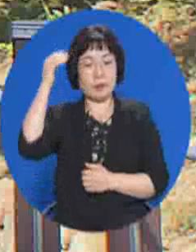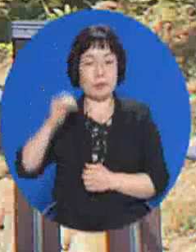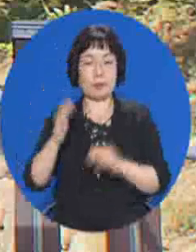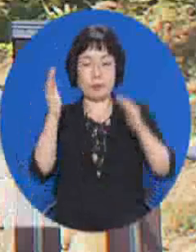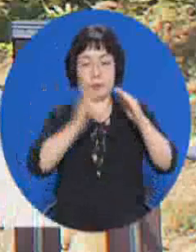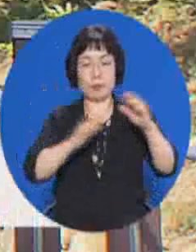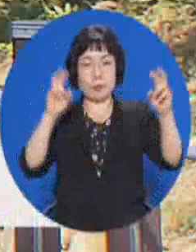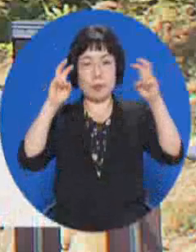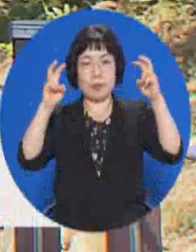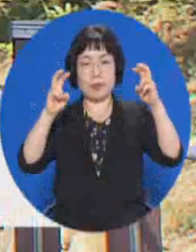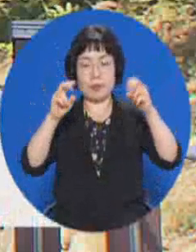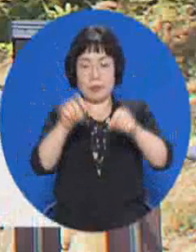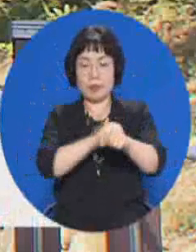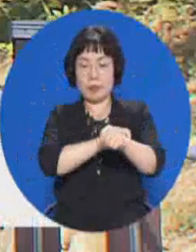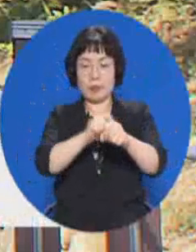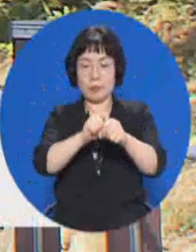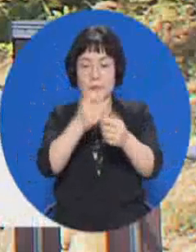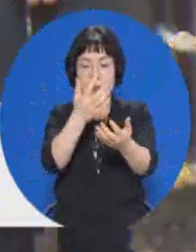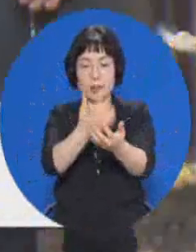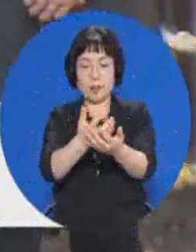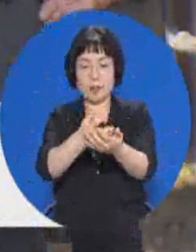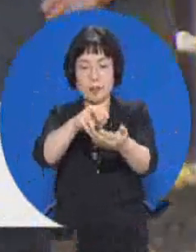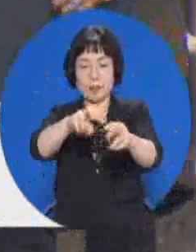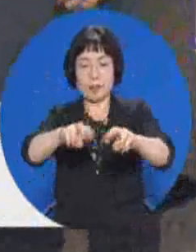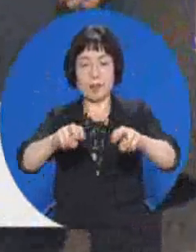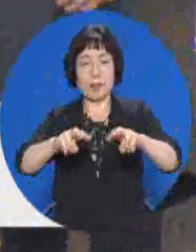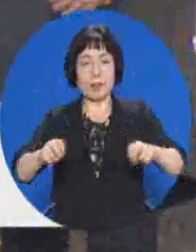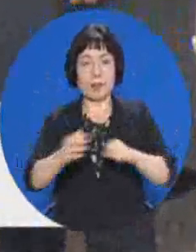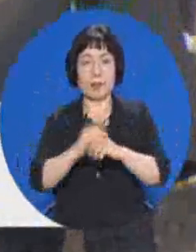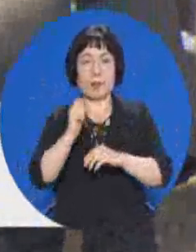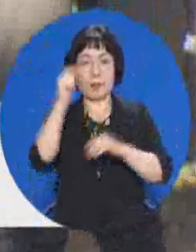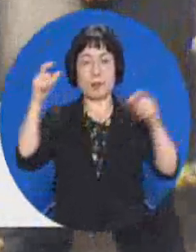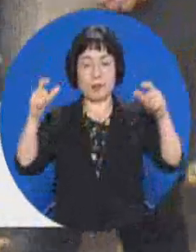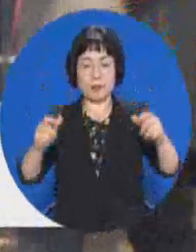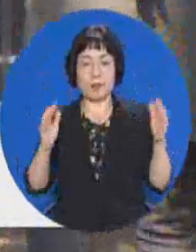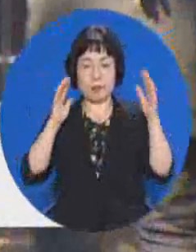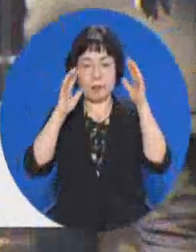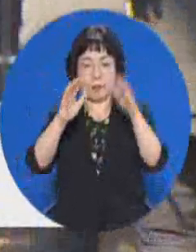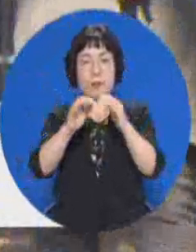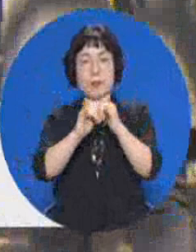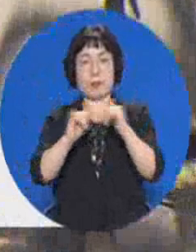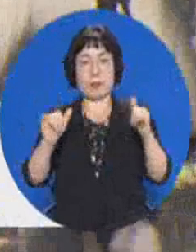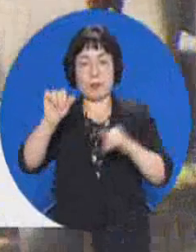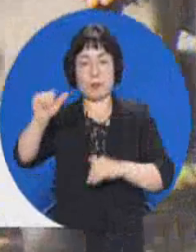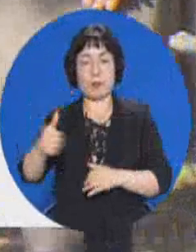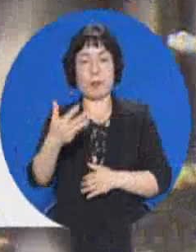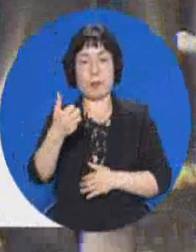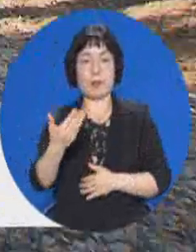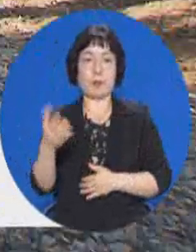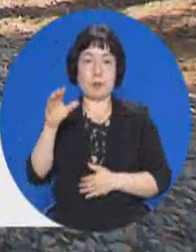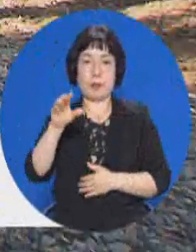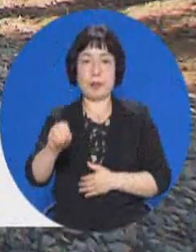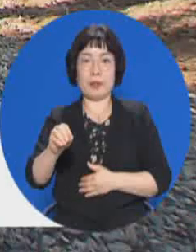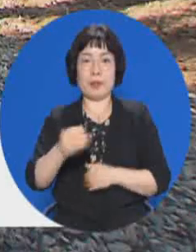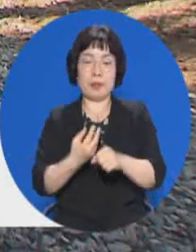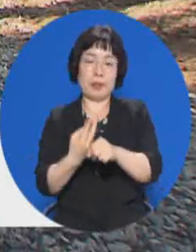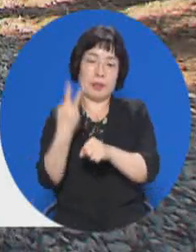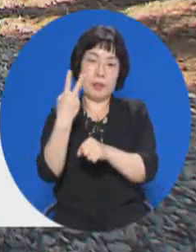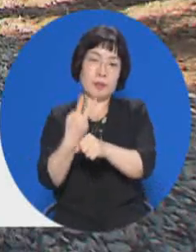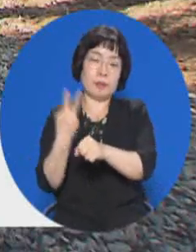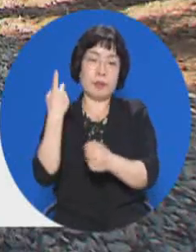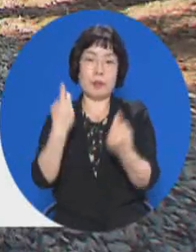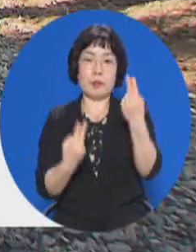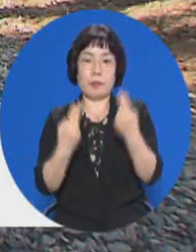한국관광공사의 관광특화 빅데이터 분석 결과 지난해 고흥 지역을 찾은 방문객은 589만 명, 지난